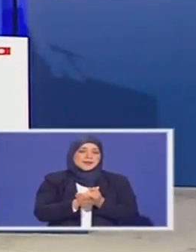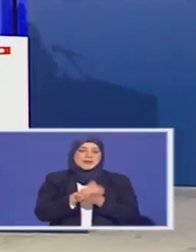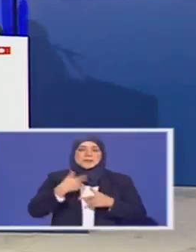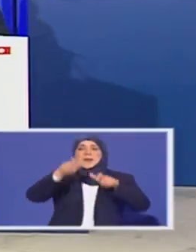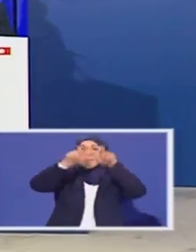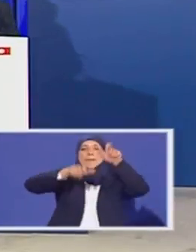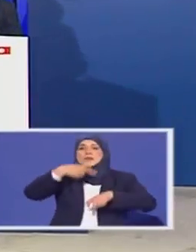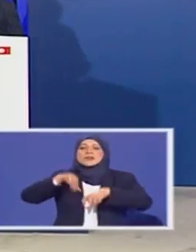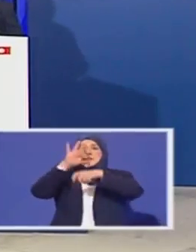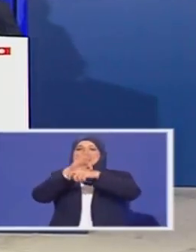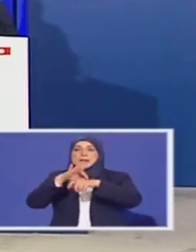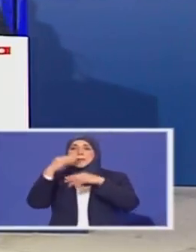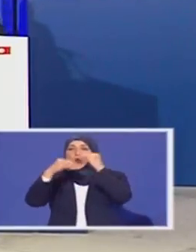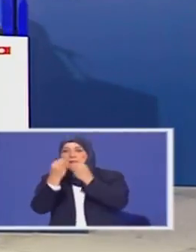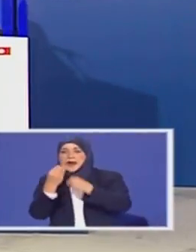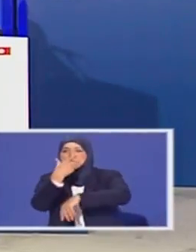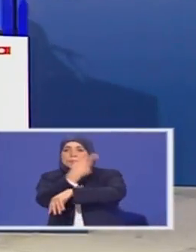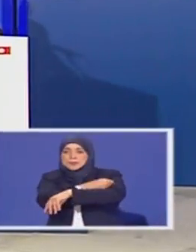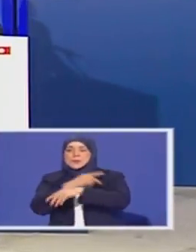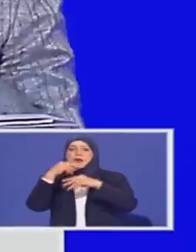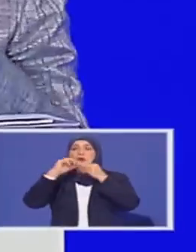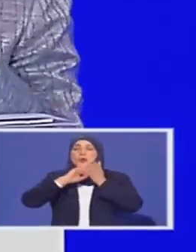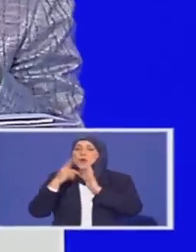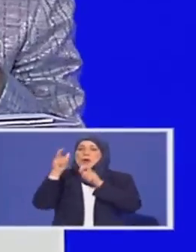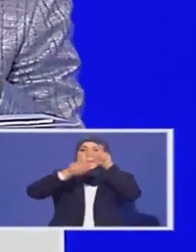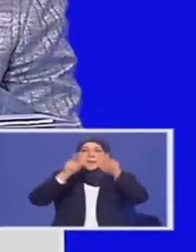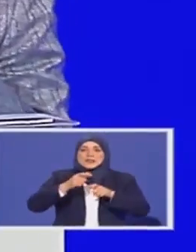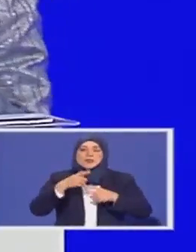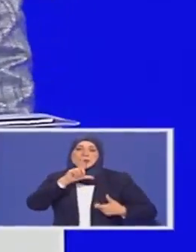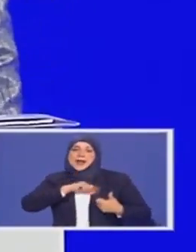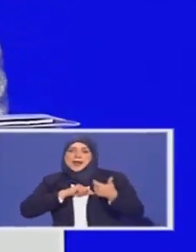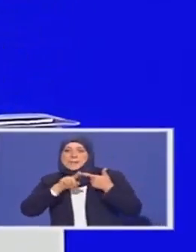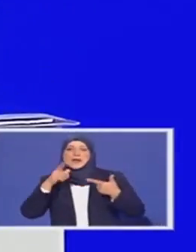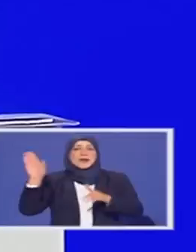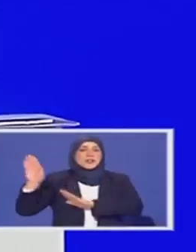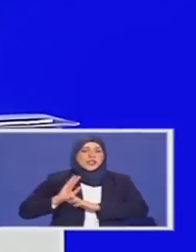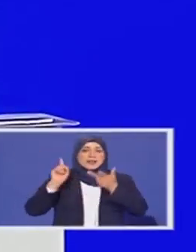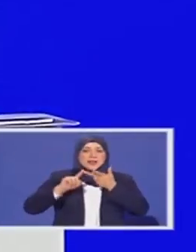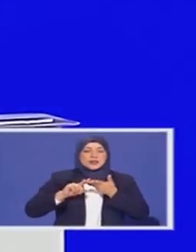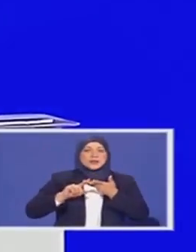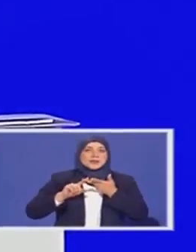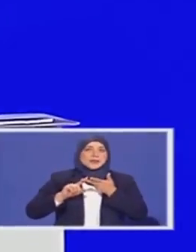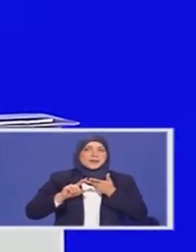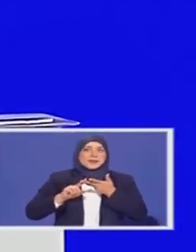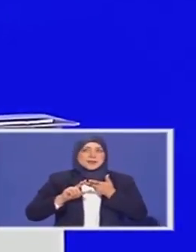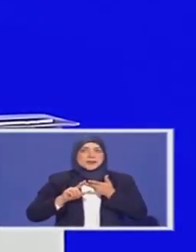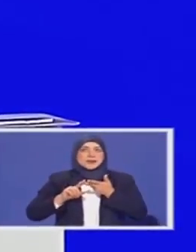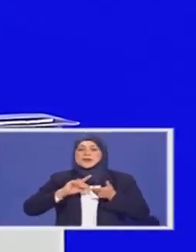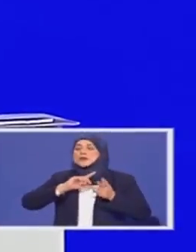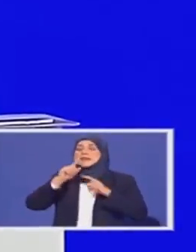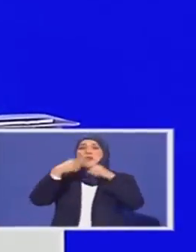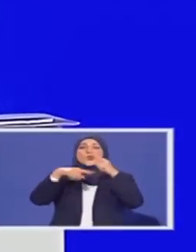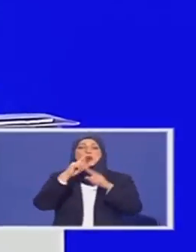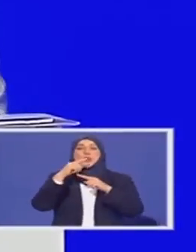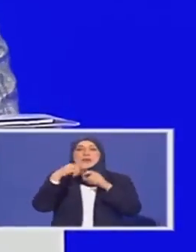الإطارات الطبية وشبه الطبية جميع المتدخلين من أعوان الأمن من الجيش من الصفوف الأولى